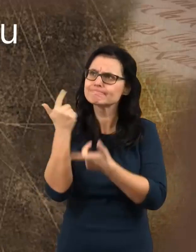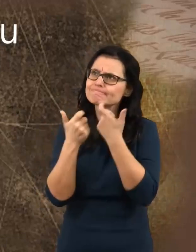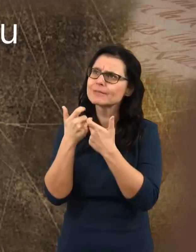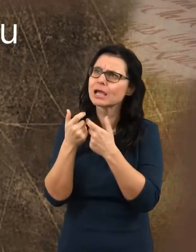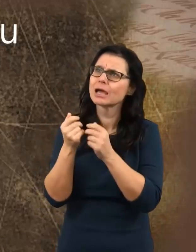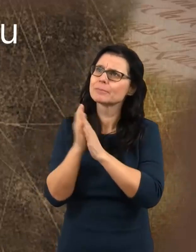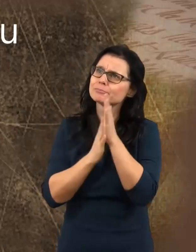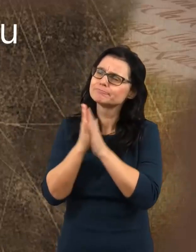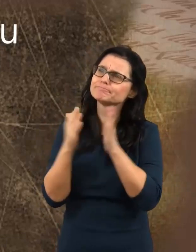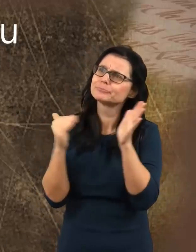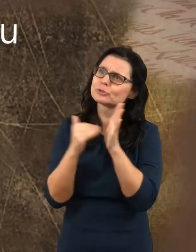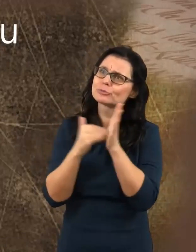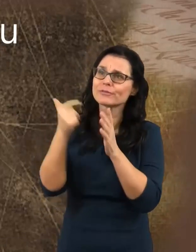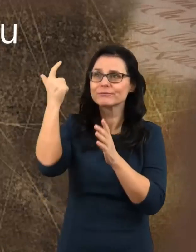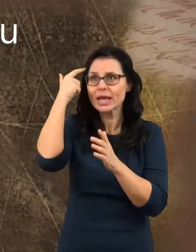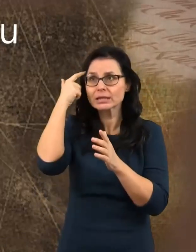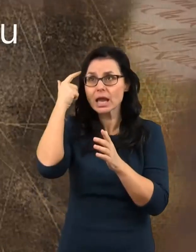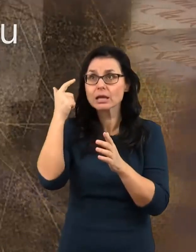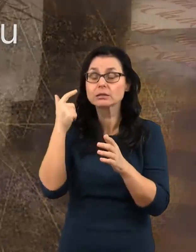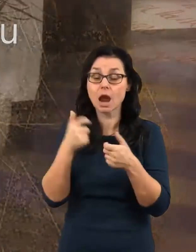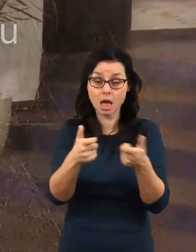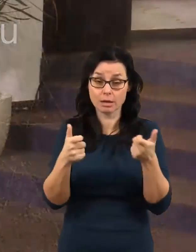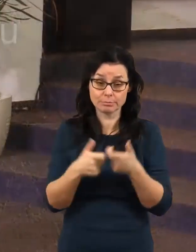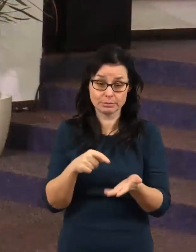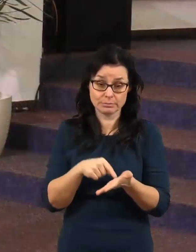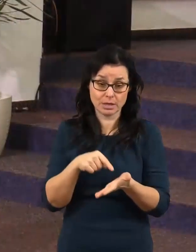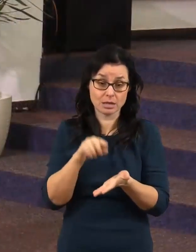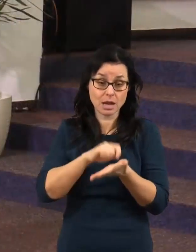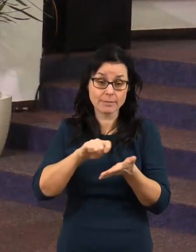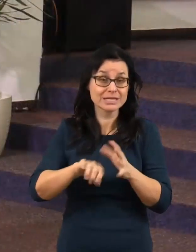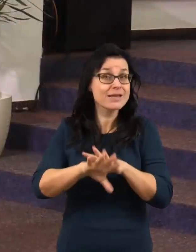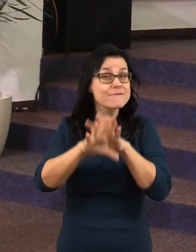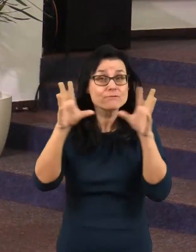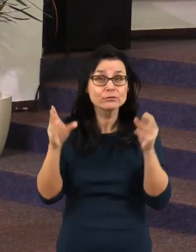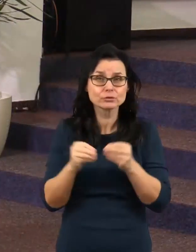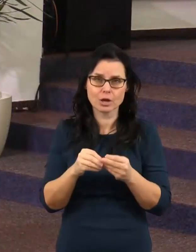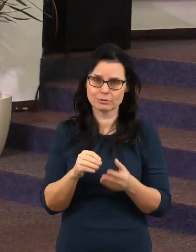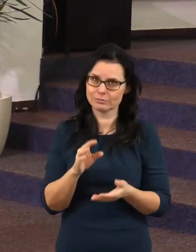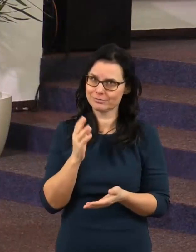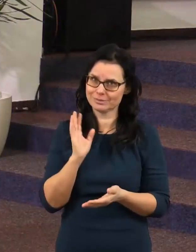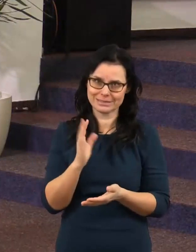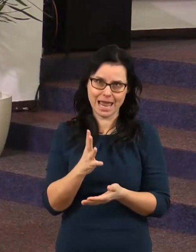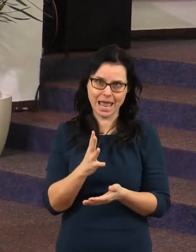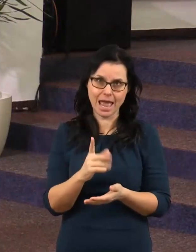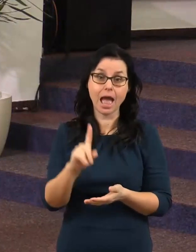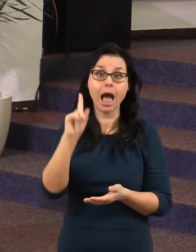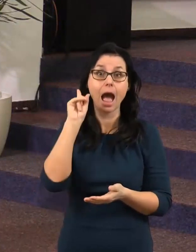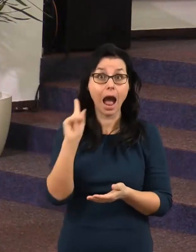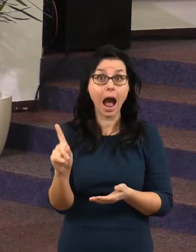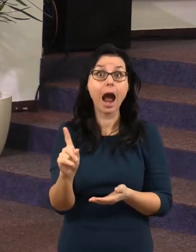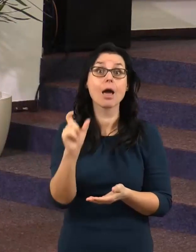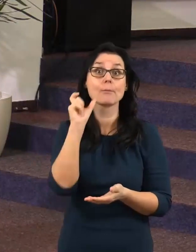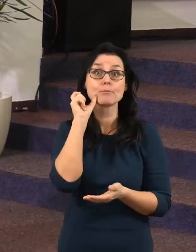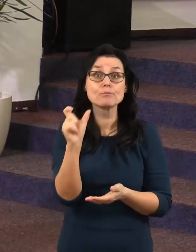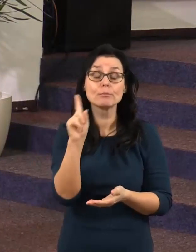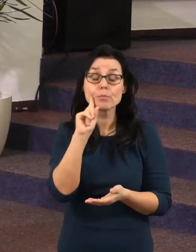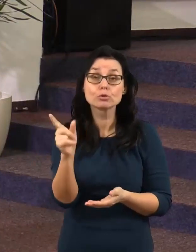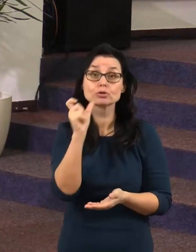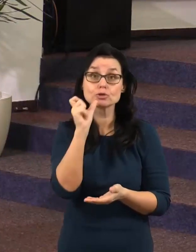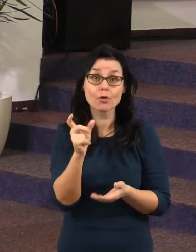vám je neřekne. V Biblii prostě není všecko. Ale boží slovo si ani nedělá